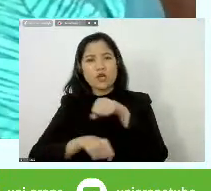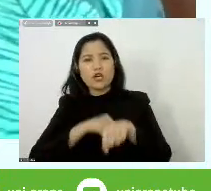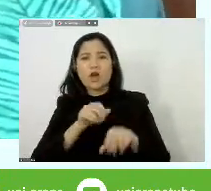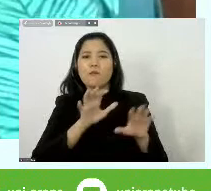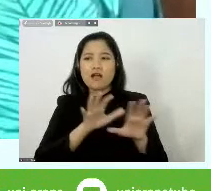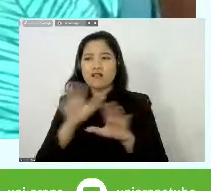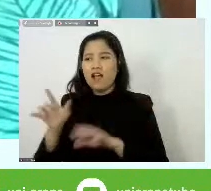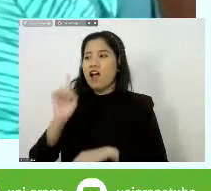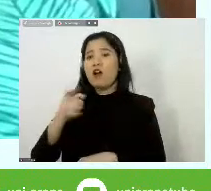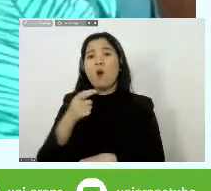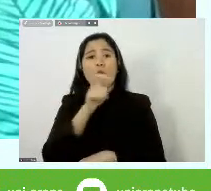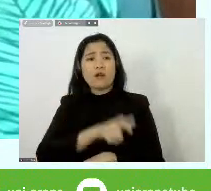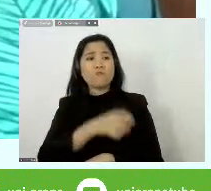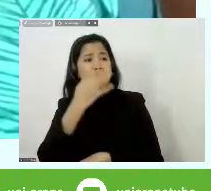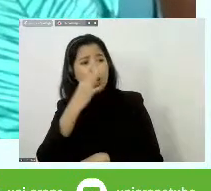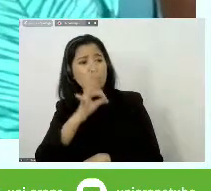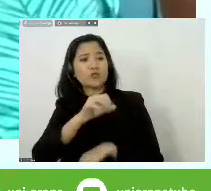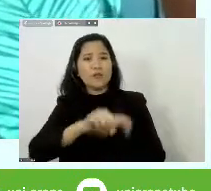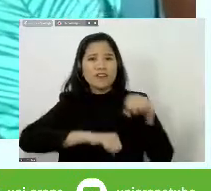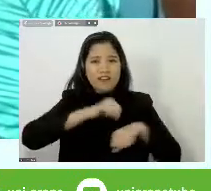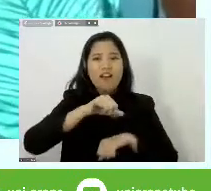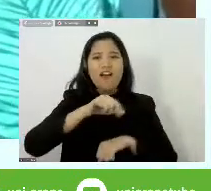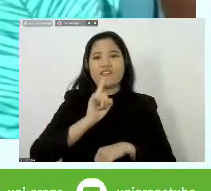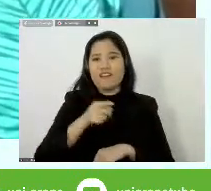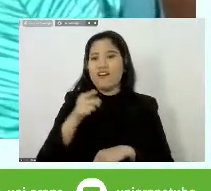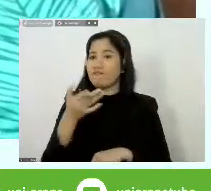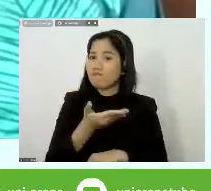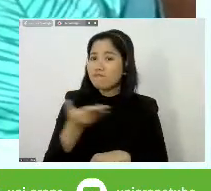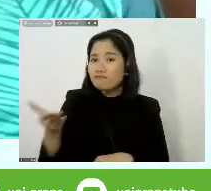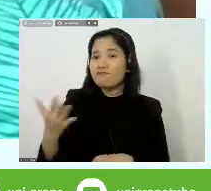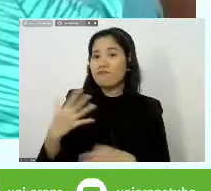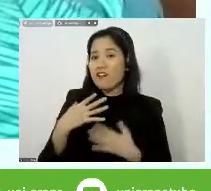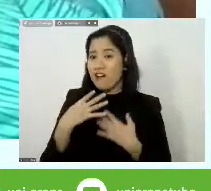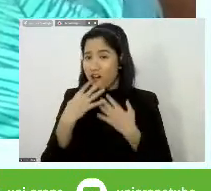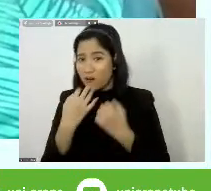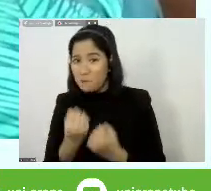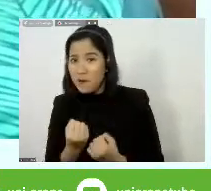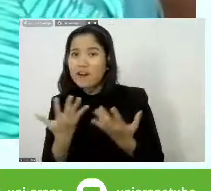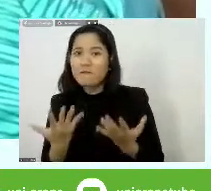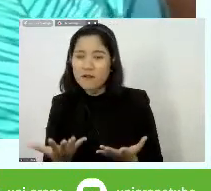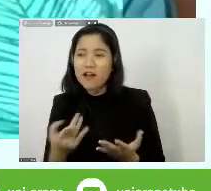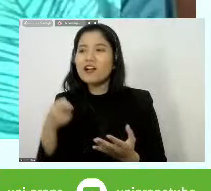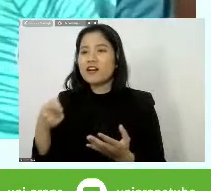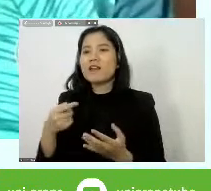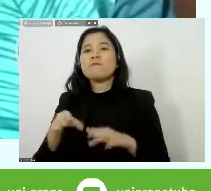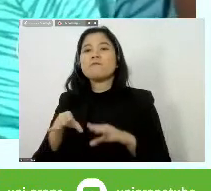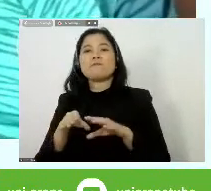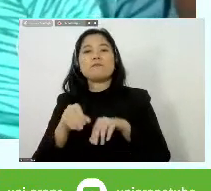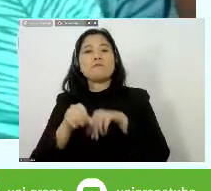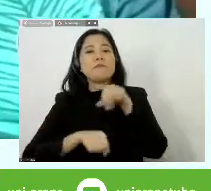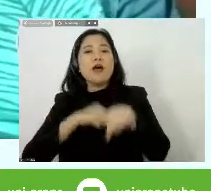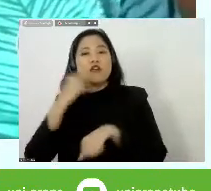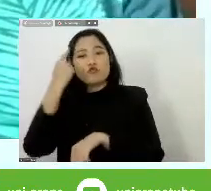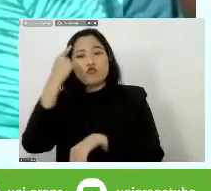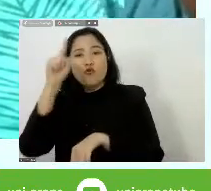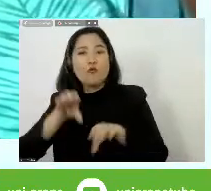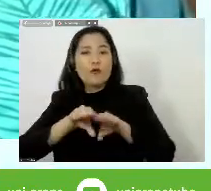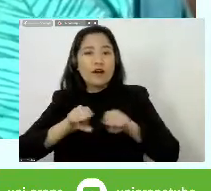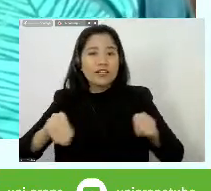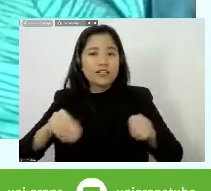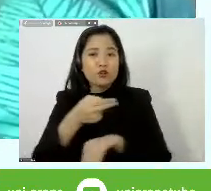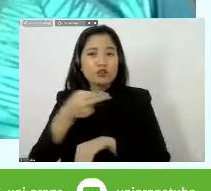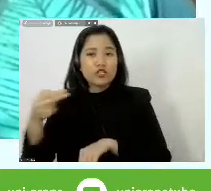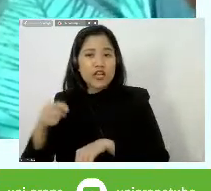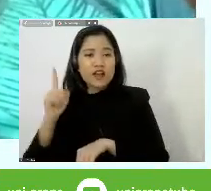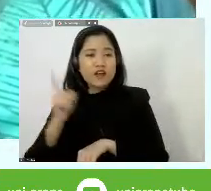bersepeda segala macem harapan named Om sendiri nih dari baik turun Indonesia apa sih sama para pesepeda